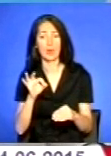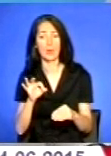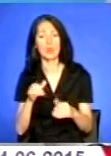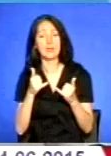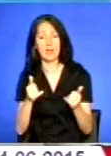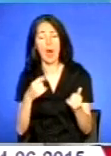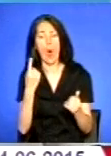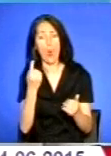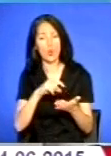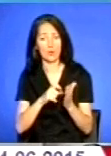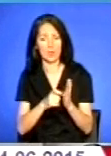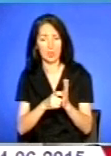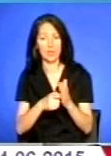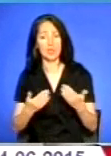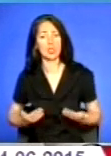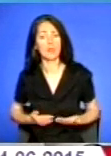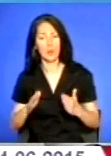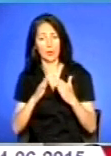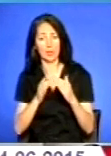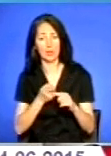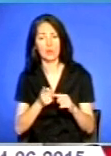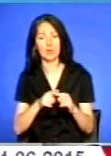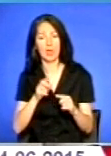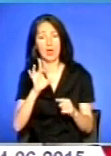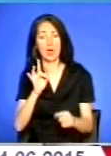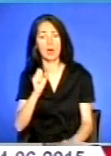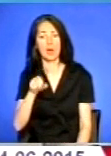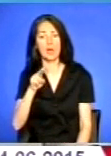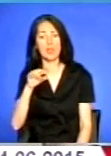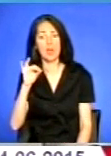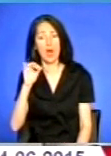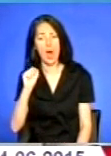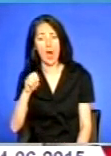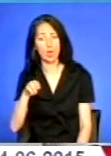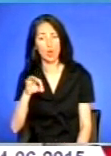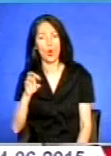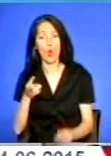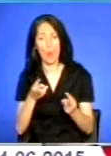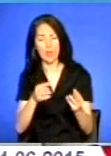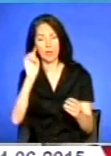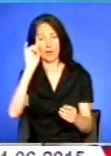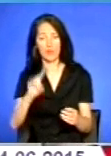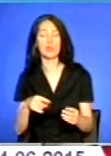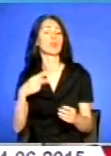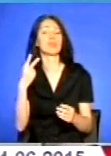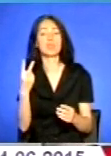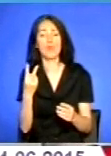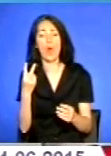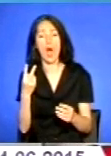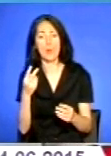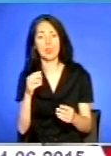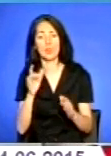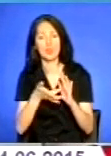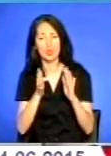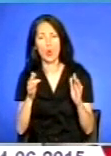для одноквартирних житлових будинків. Це радіатори опалення з терморегуляторами, вікна з двокамерними енергоефективними